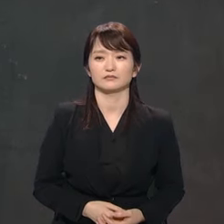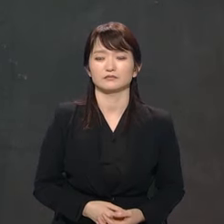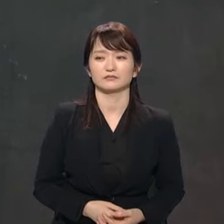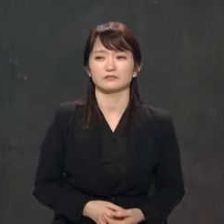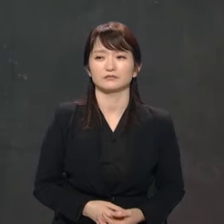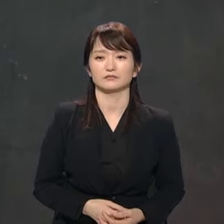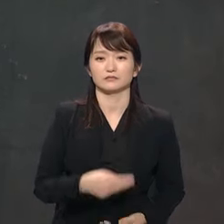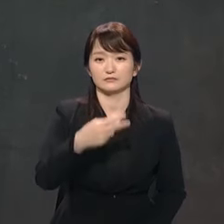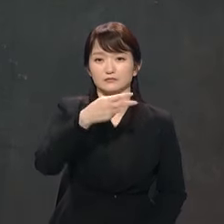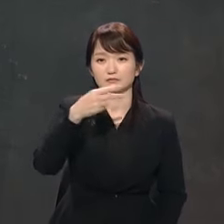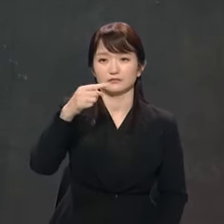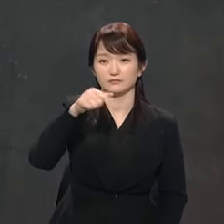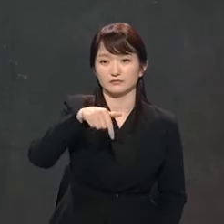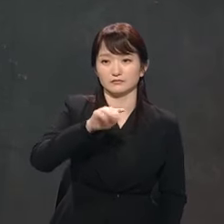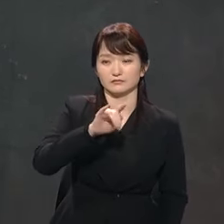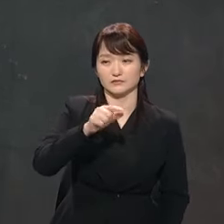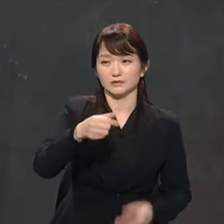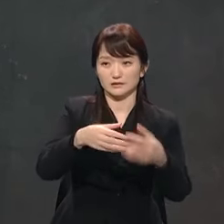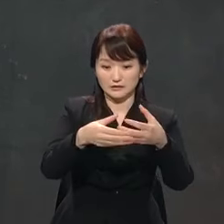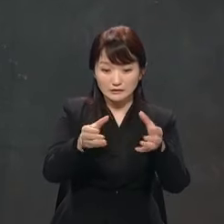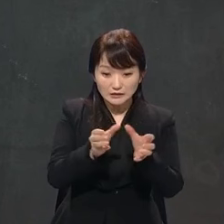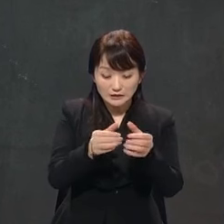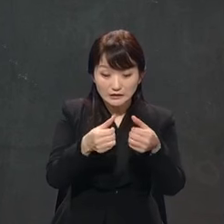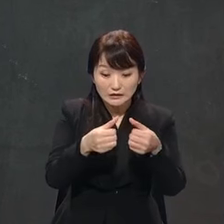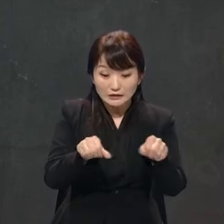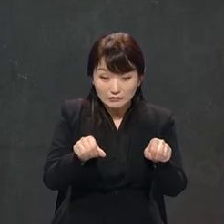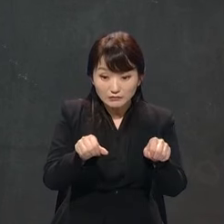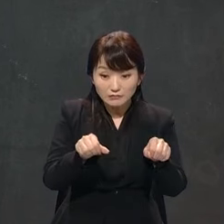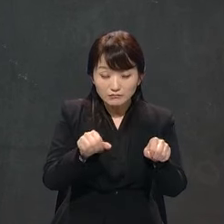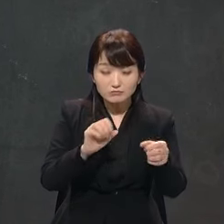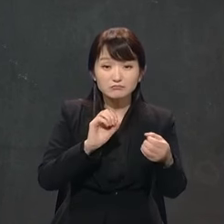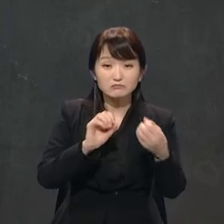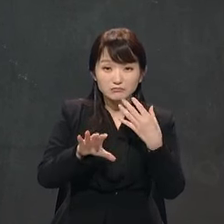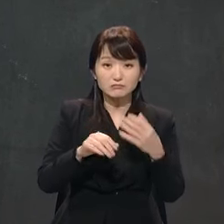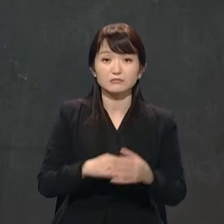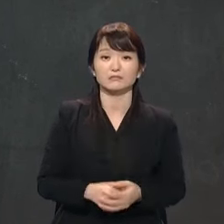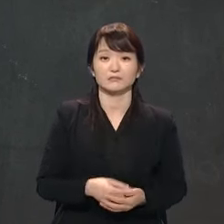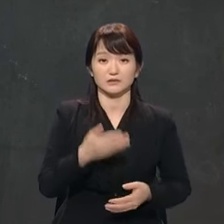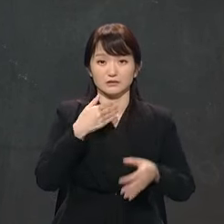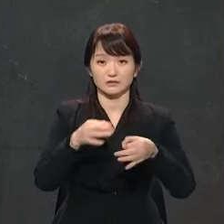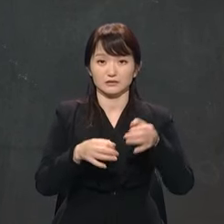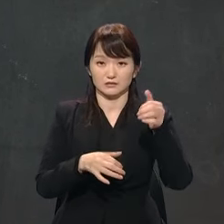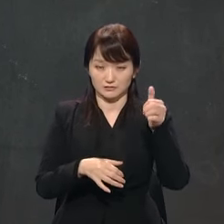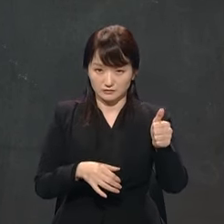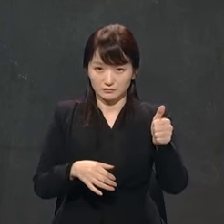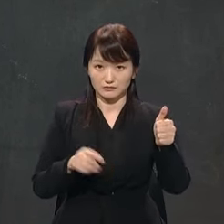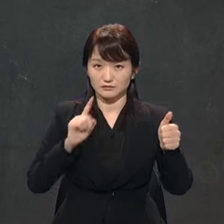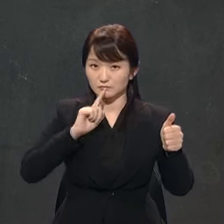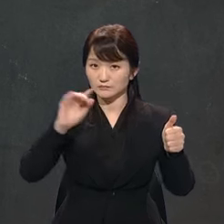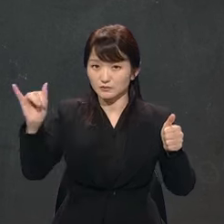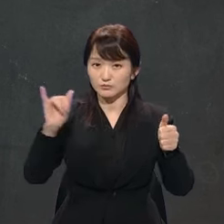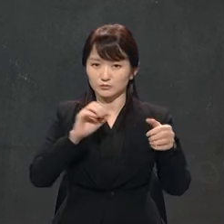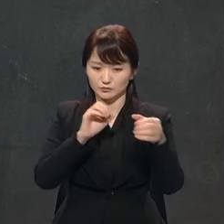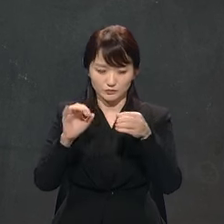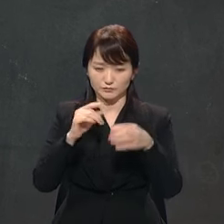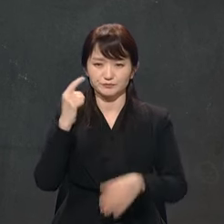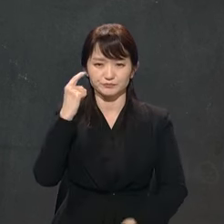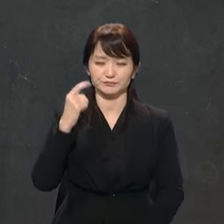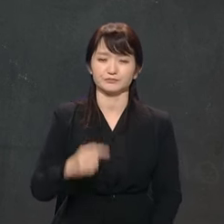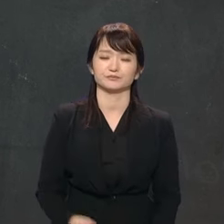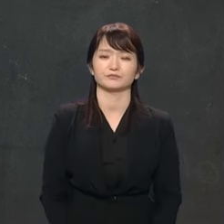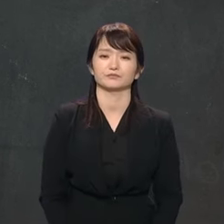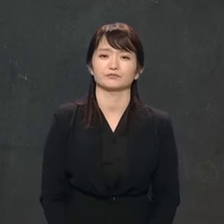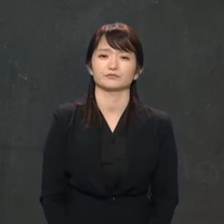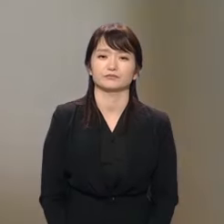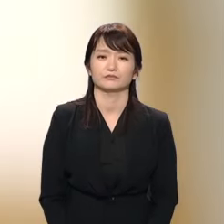아, 뚝배기가 깨졌나 보네요. 라고 했다는 겁니다. 자, 식당 사장과 제보자의 대화 직접 들어보시죠.